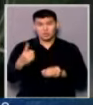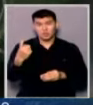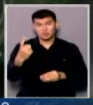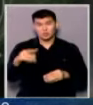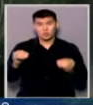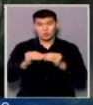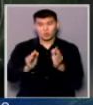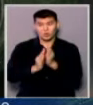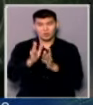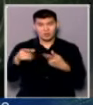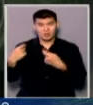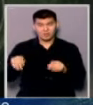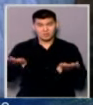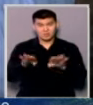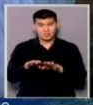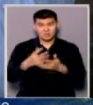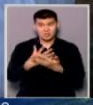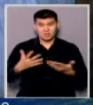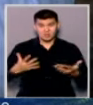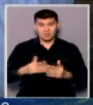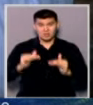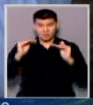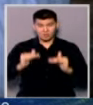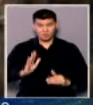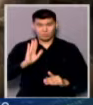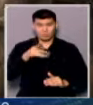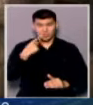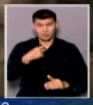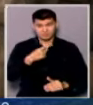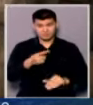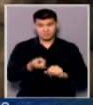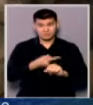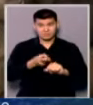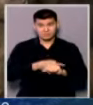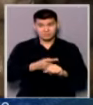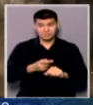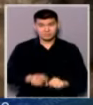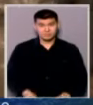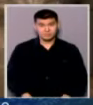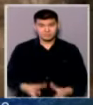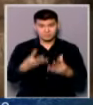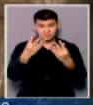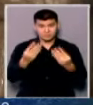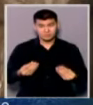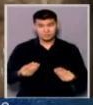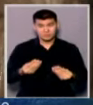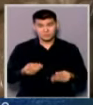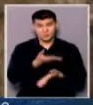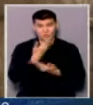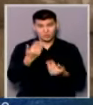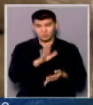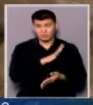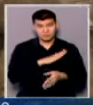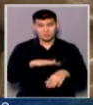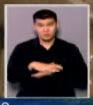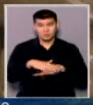теңгеден саудалануда. Кәсіпкерлер баға әлі де төмен дейді. Картошка Күні кеше жоқ болып бағы